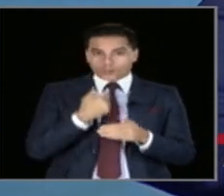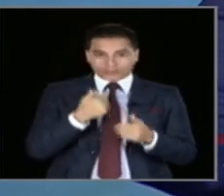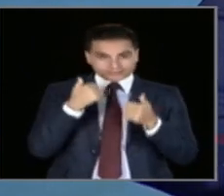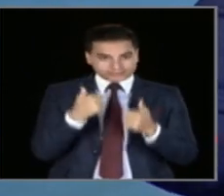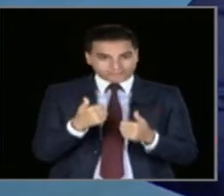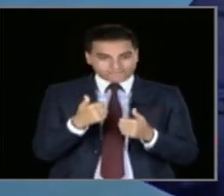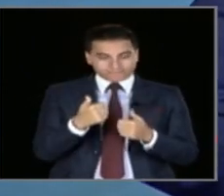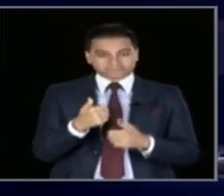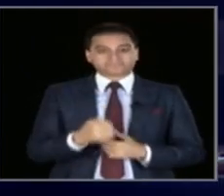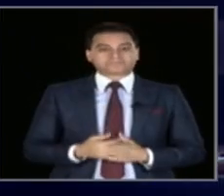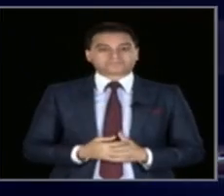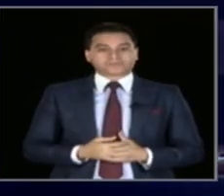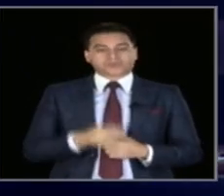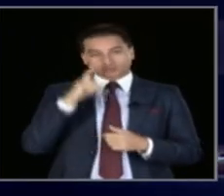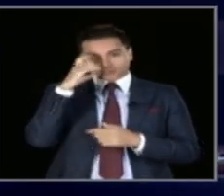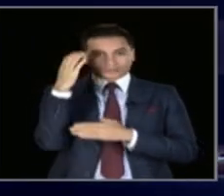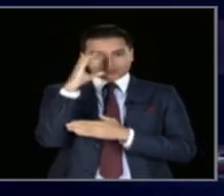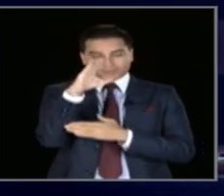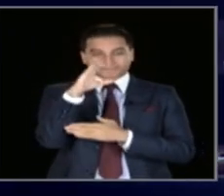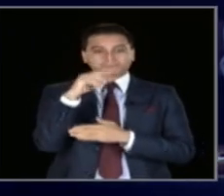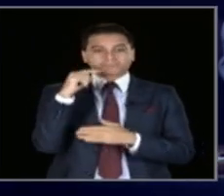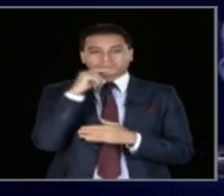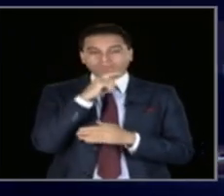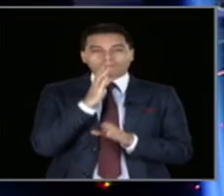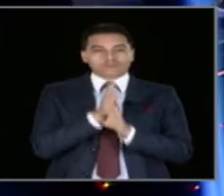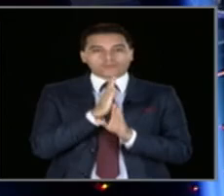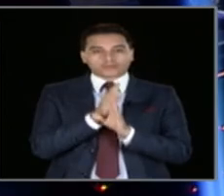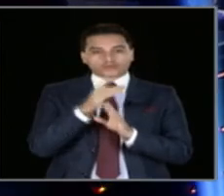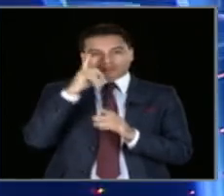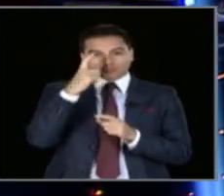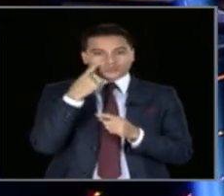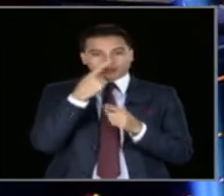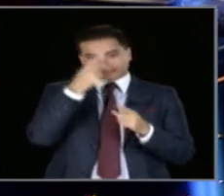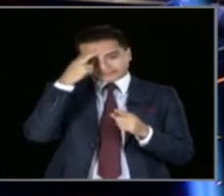هي المين. صورة وشخصية، والسؤال هو